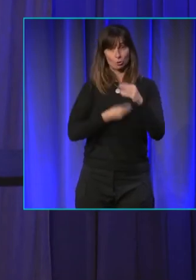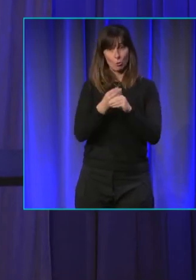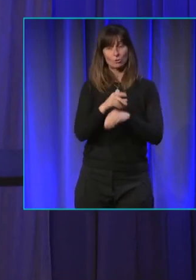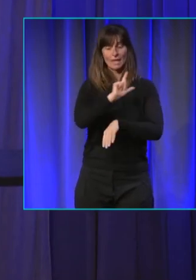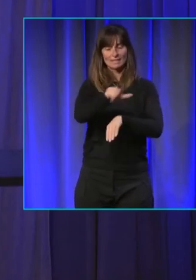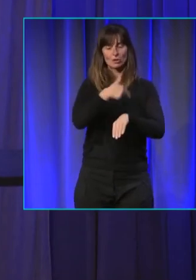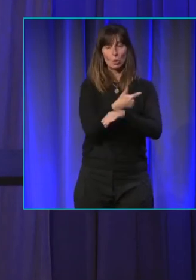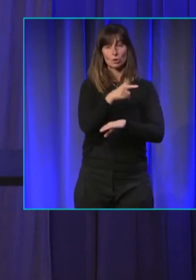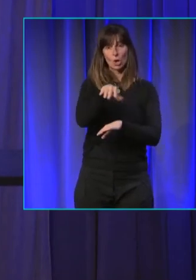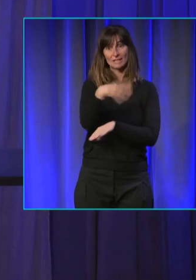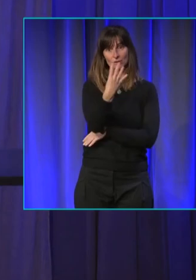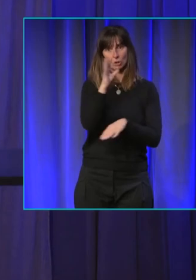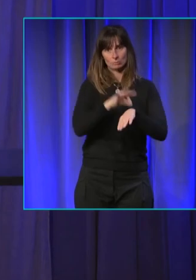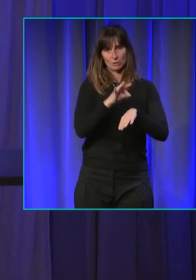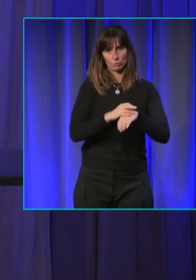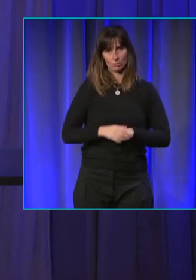Le record du monde